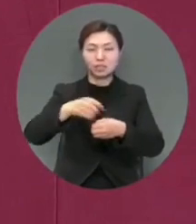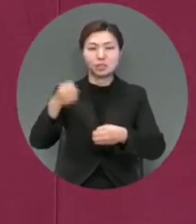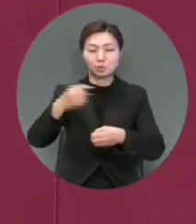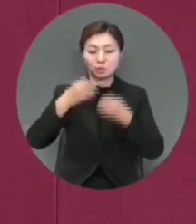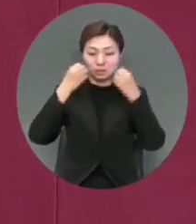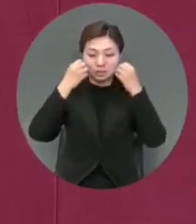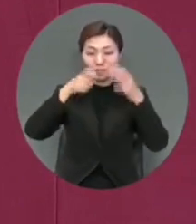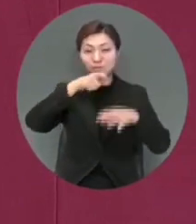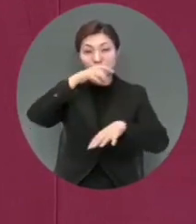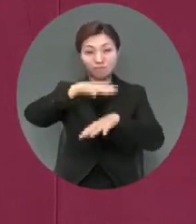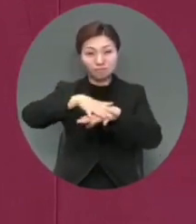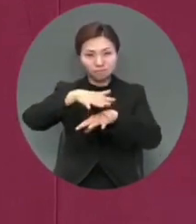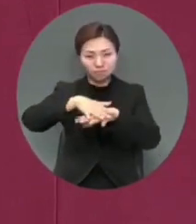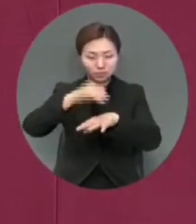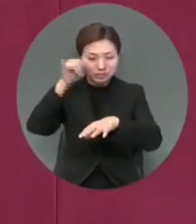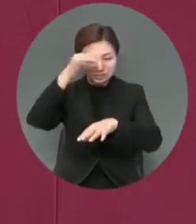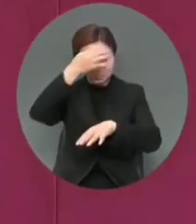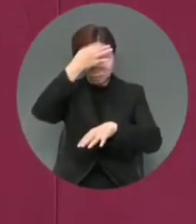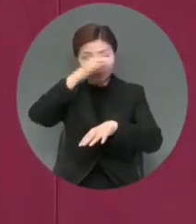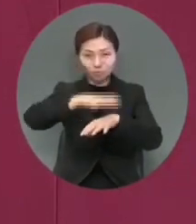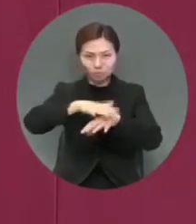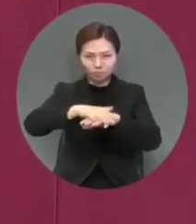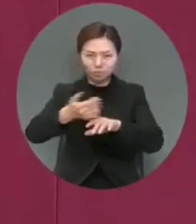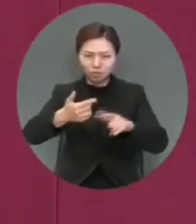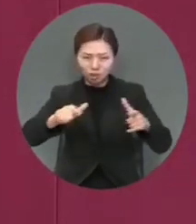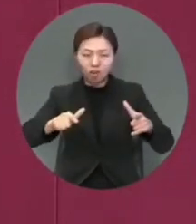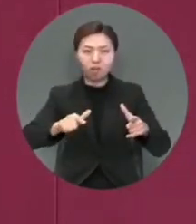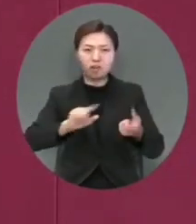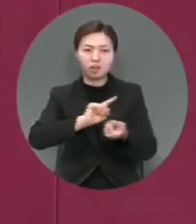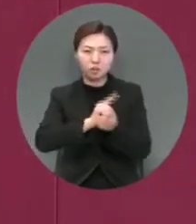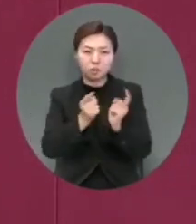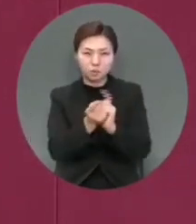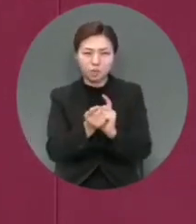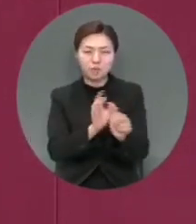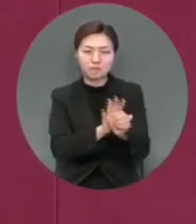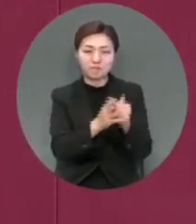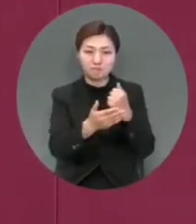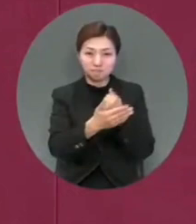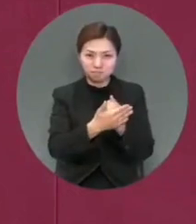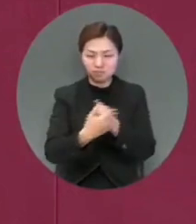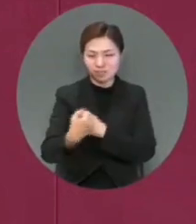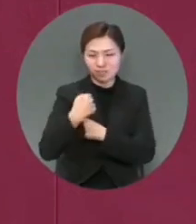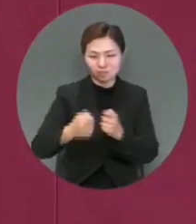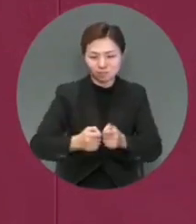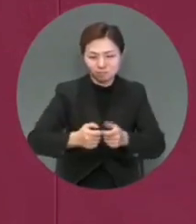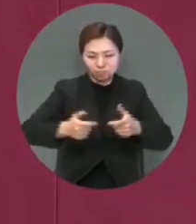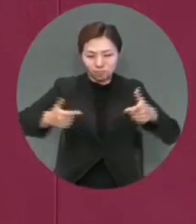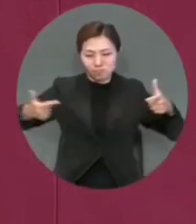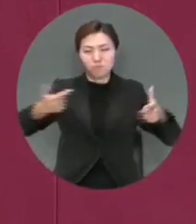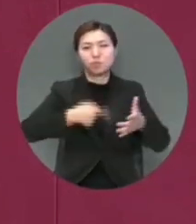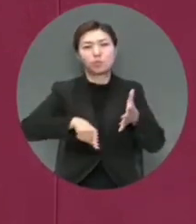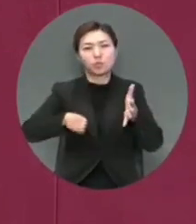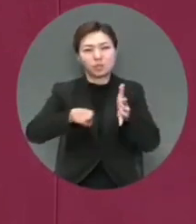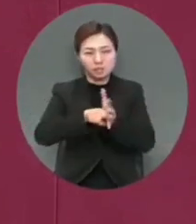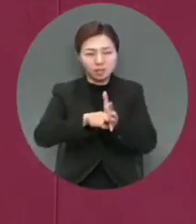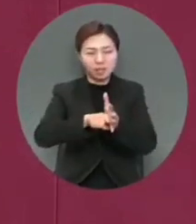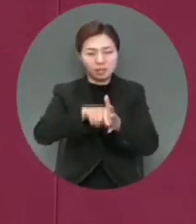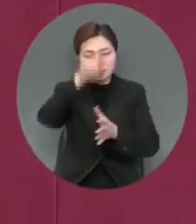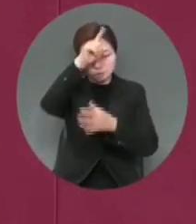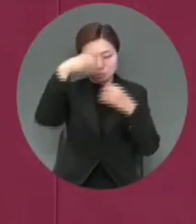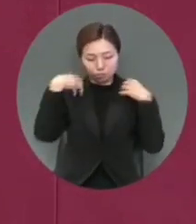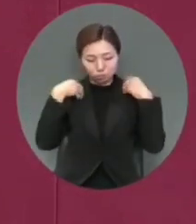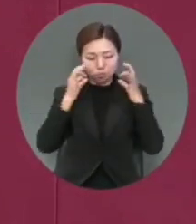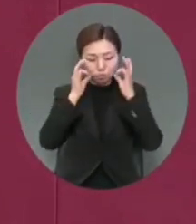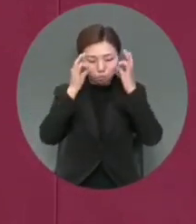첨단 분야로 넓히기 위해 정부 간 전략적 협력을 강화해 나갈 것입니다. 또한